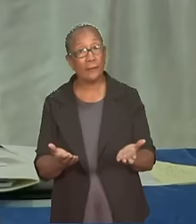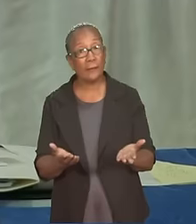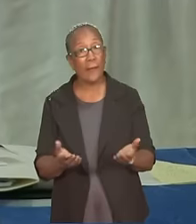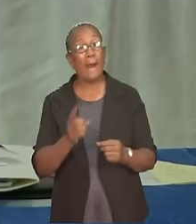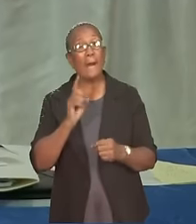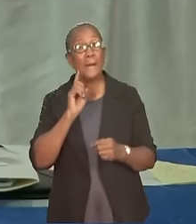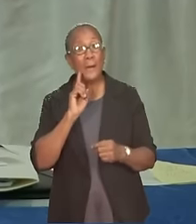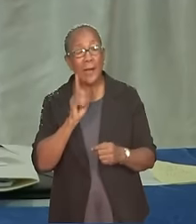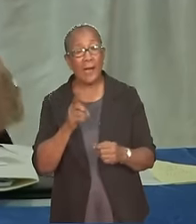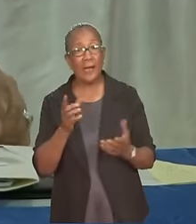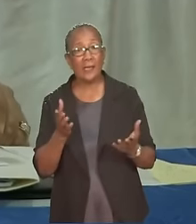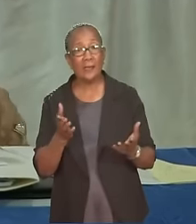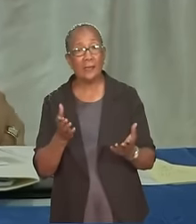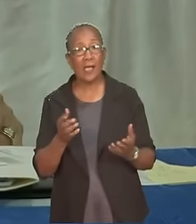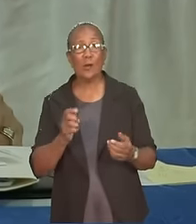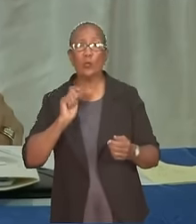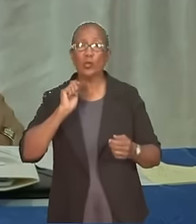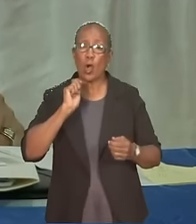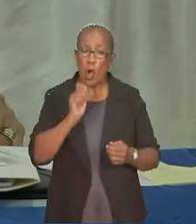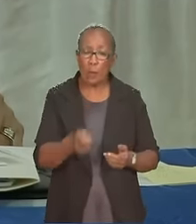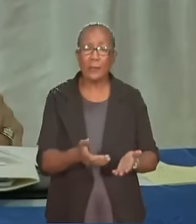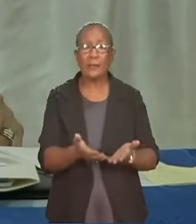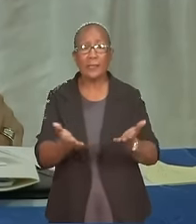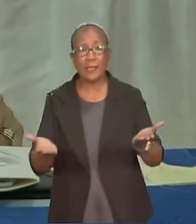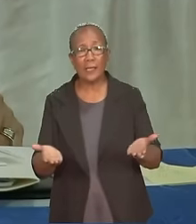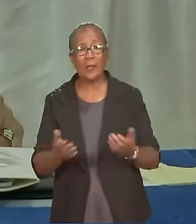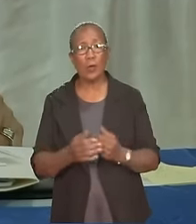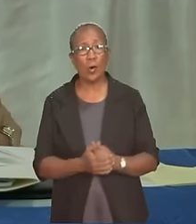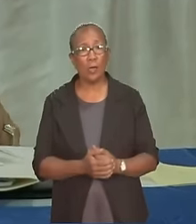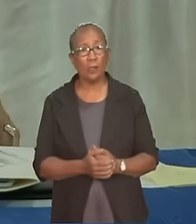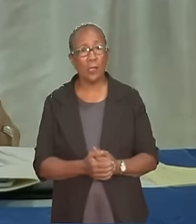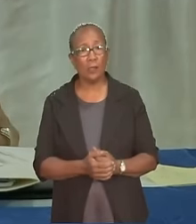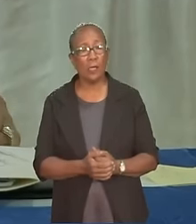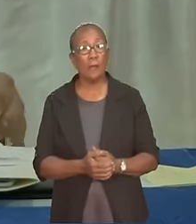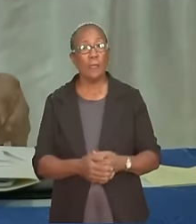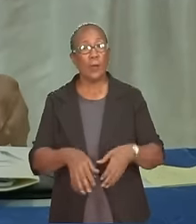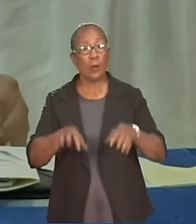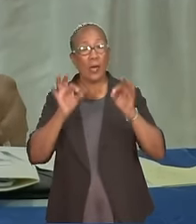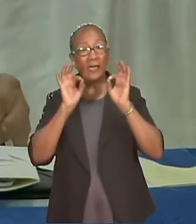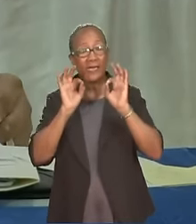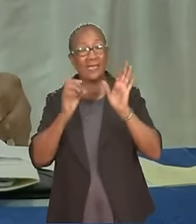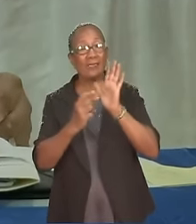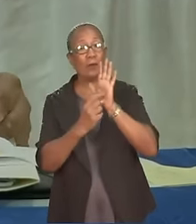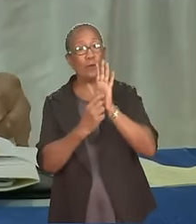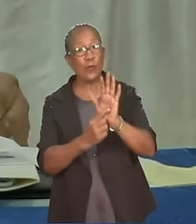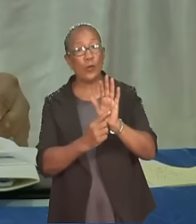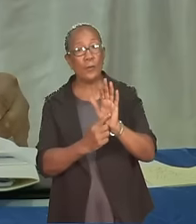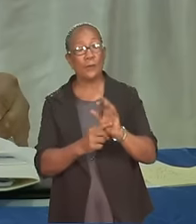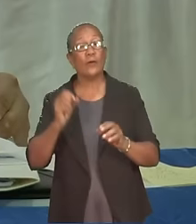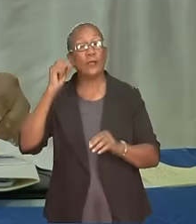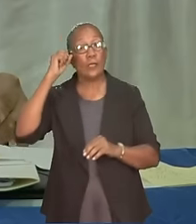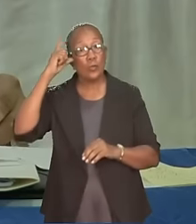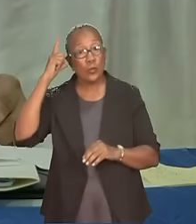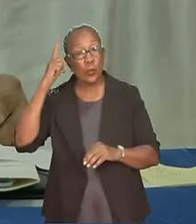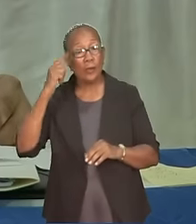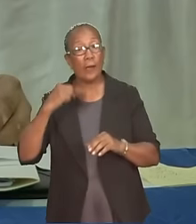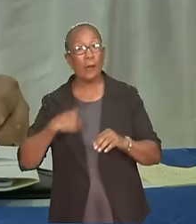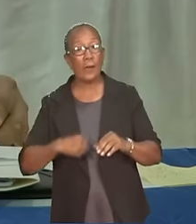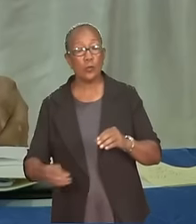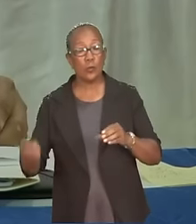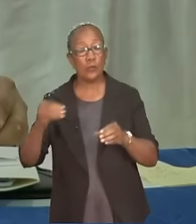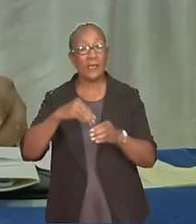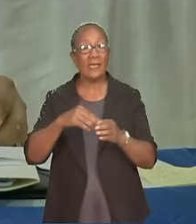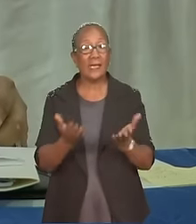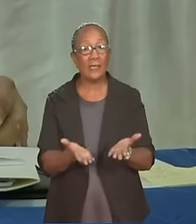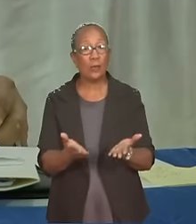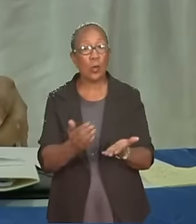Maar daar moet er opgetreden worden. We hebben nu concrete voorbeelden gehad van deskundigen zelf, hoe we de inkomsten